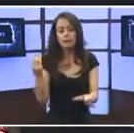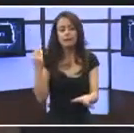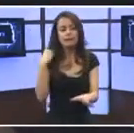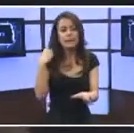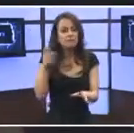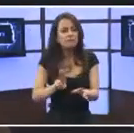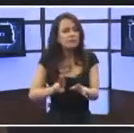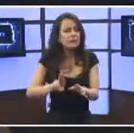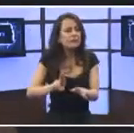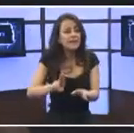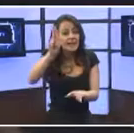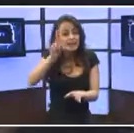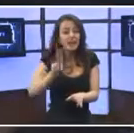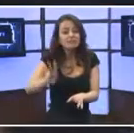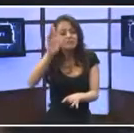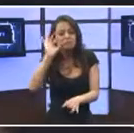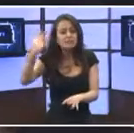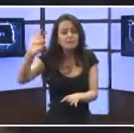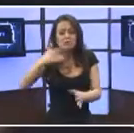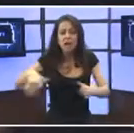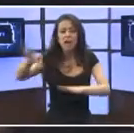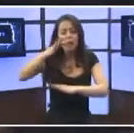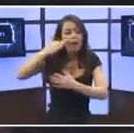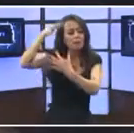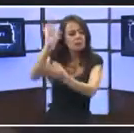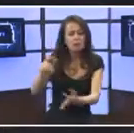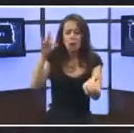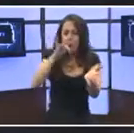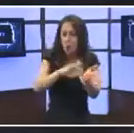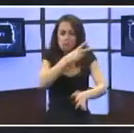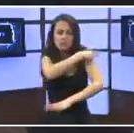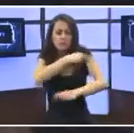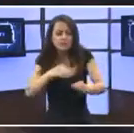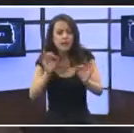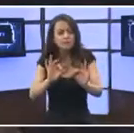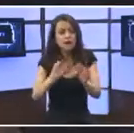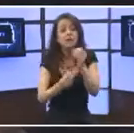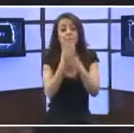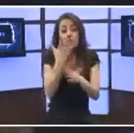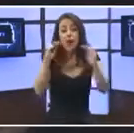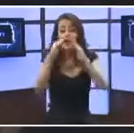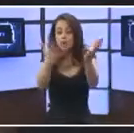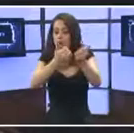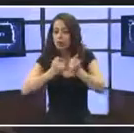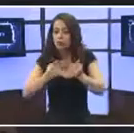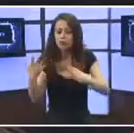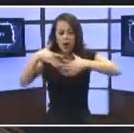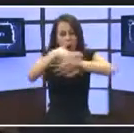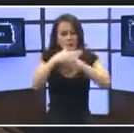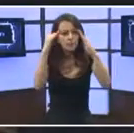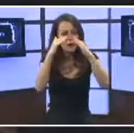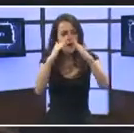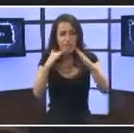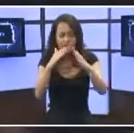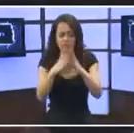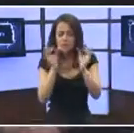70'e herkese orada sosyal mekan var. Bir defa biz sabah evinden alıyoruz, akşam evine bırakıyoruz. O ailelerin sevinci öyle